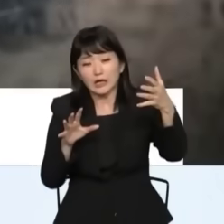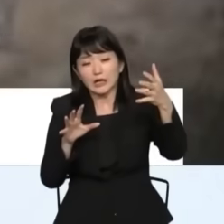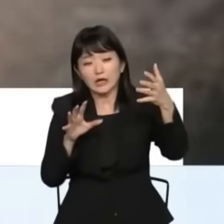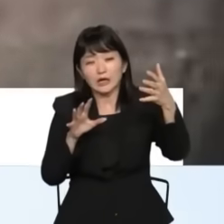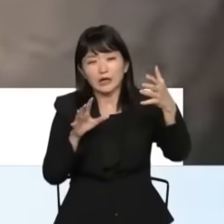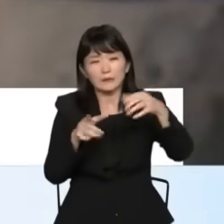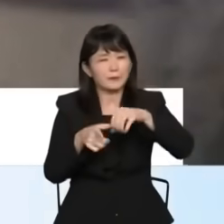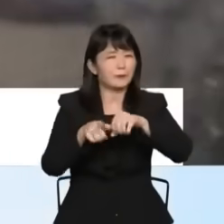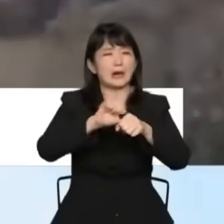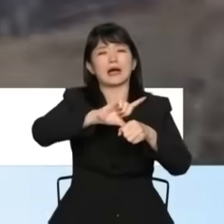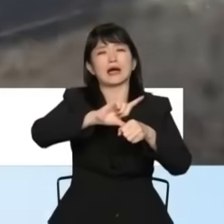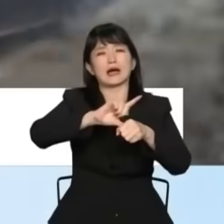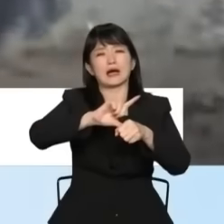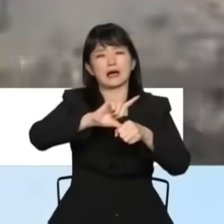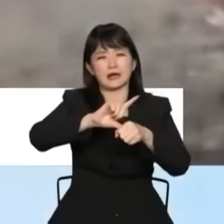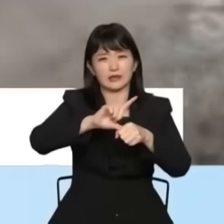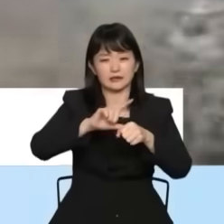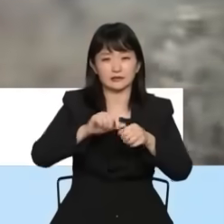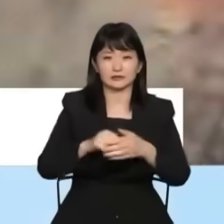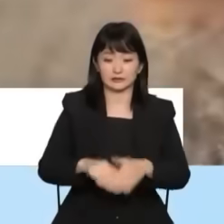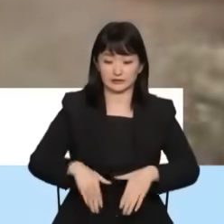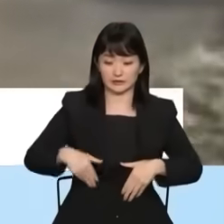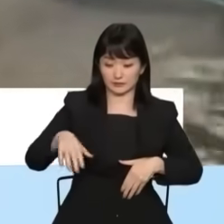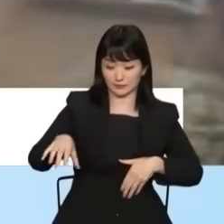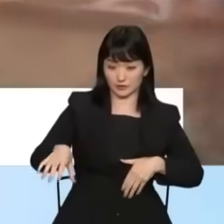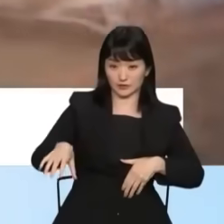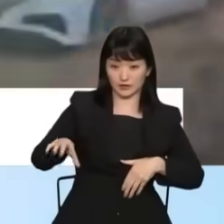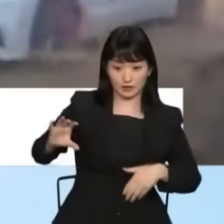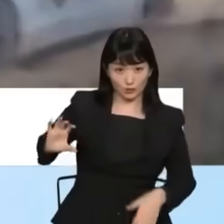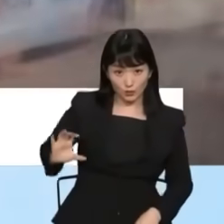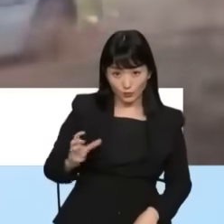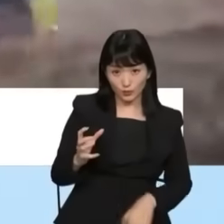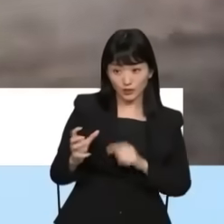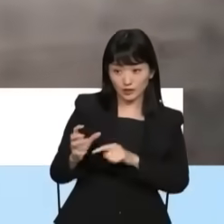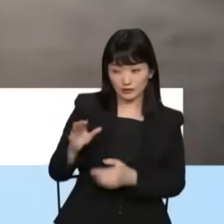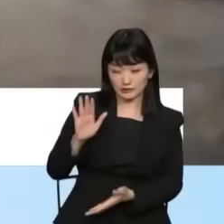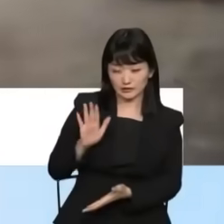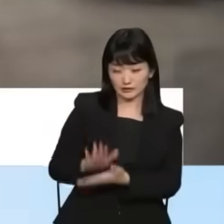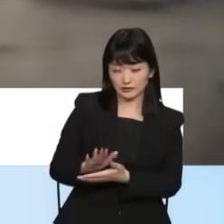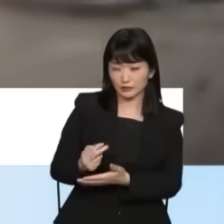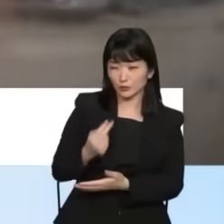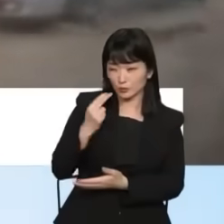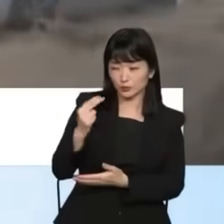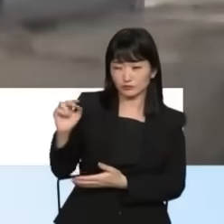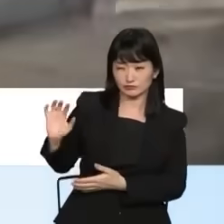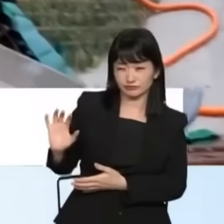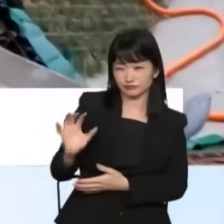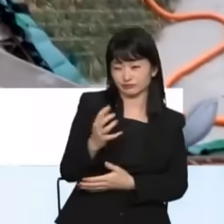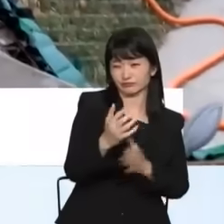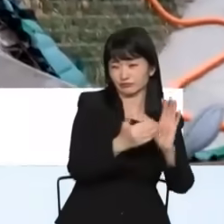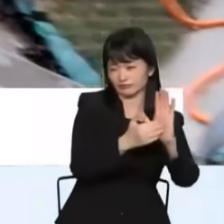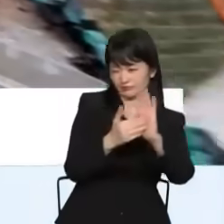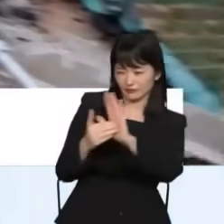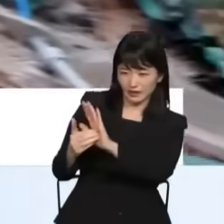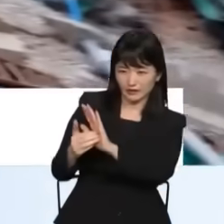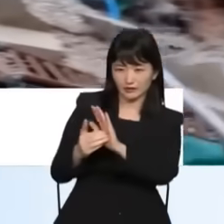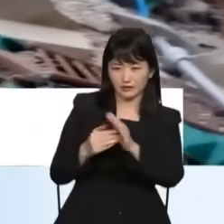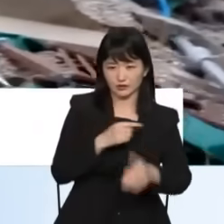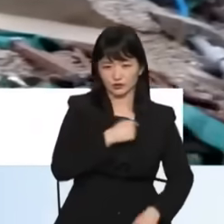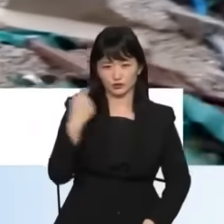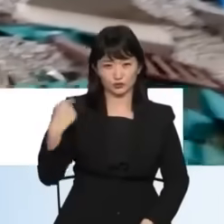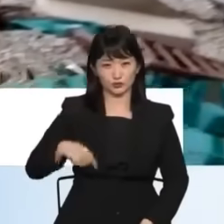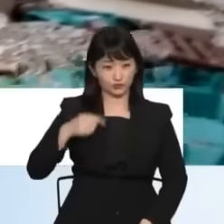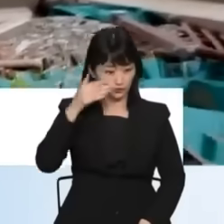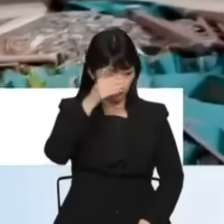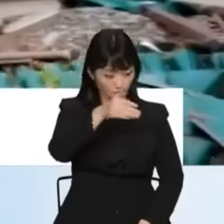계속해서 내려오지 못하는 상황에다가 뭐 남쪽에서 올라오는 태풍도 이 더운 공기에 밀려서 일본과 중국 쪽으로 향할 정도로 굉장히